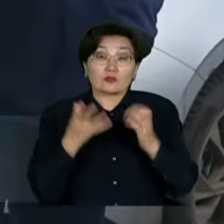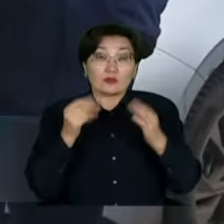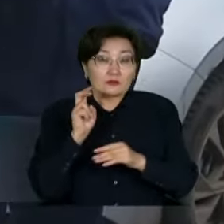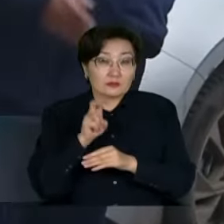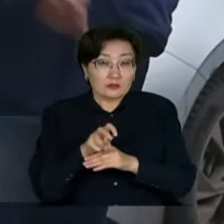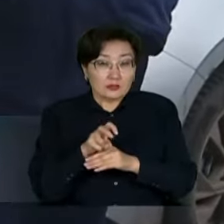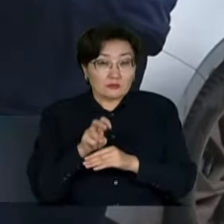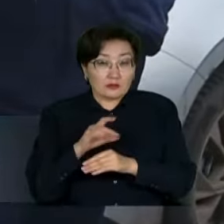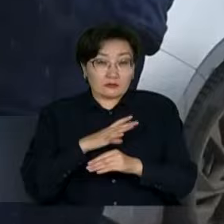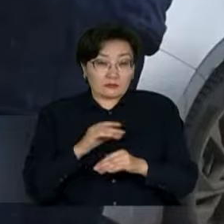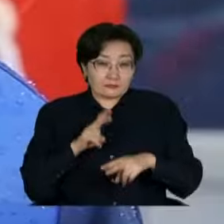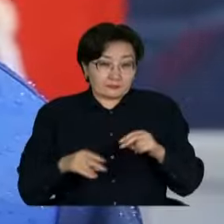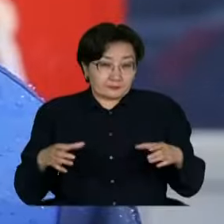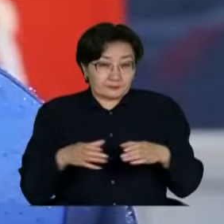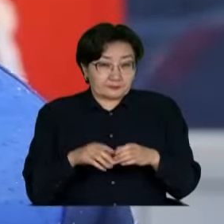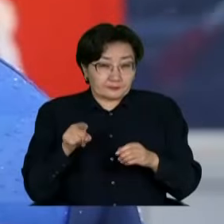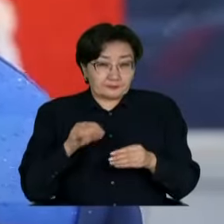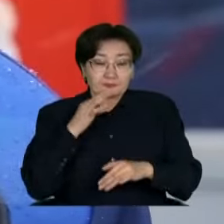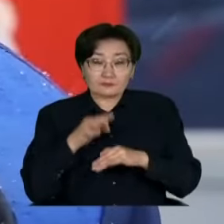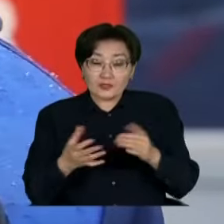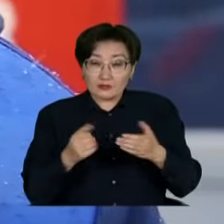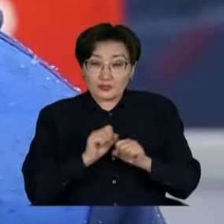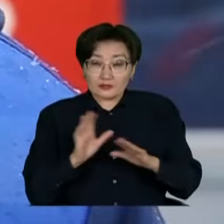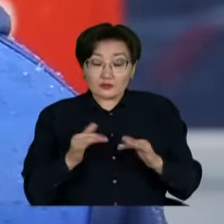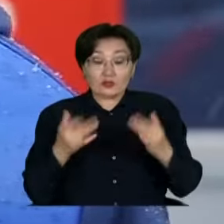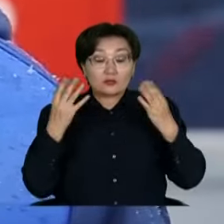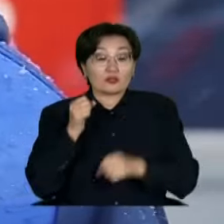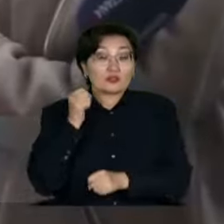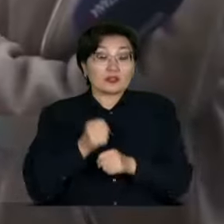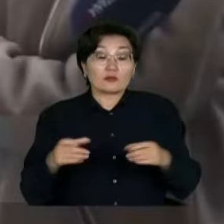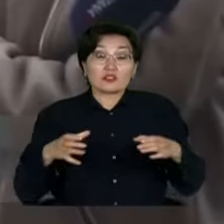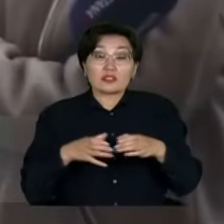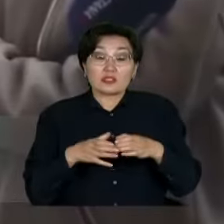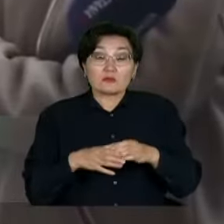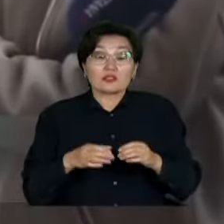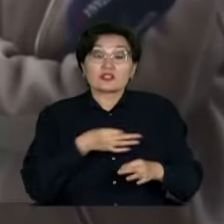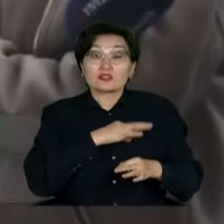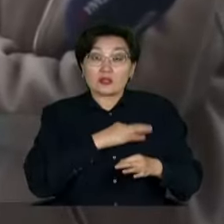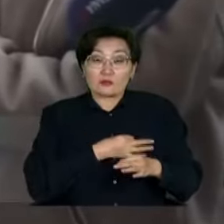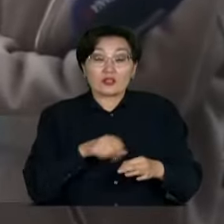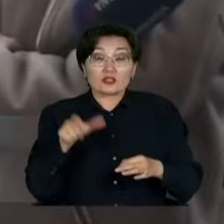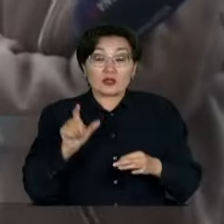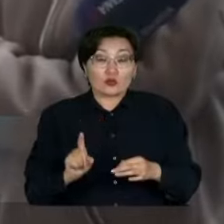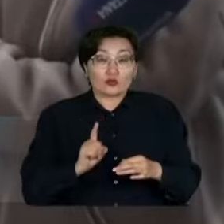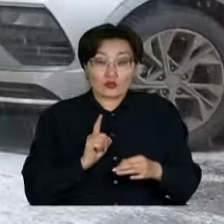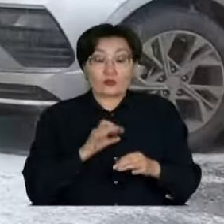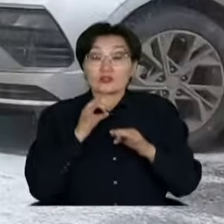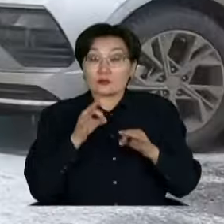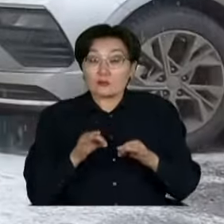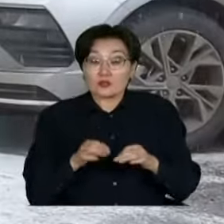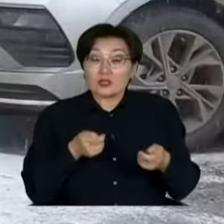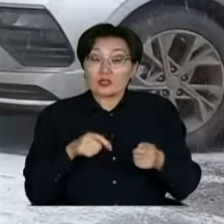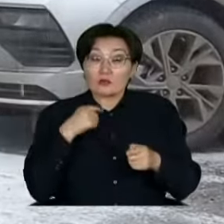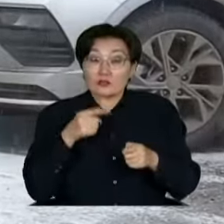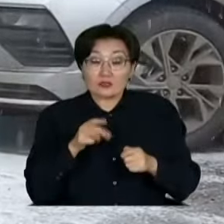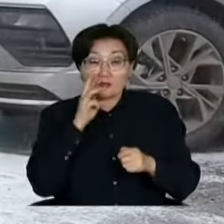табалдырғын тоздырған, алайда мердігерден сол күйі мардымды жауап жоқ. Бүгінде жұмысшыларға компанияның заңгері шығып күте тұрыңдар деумен шектелген. Жауаптылардың